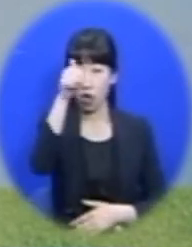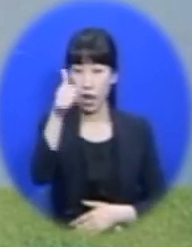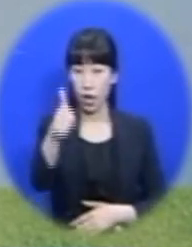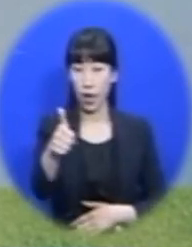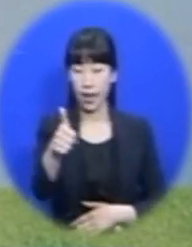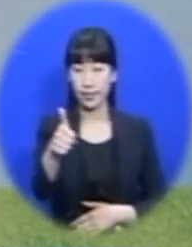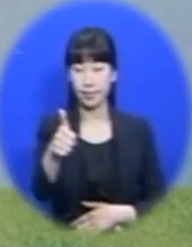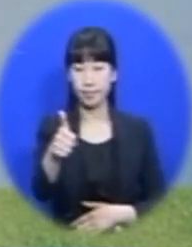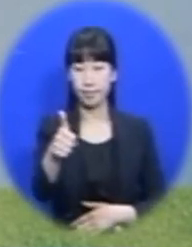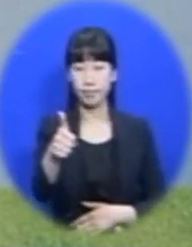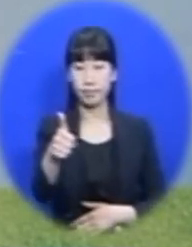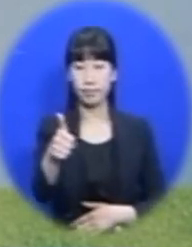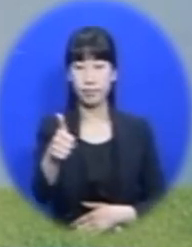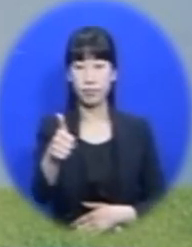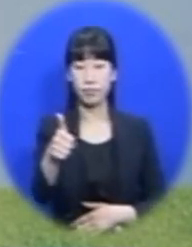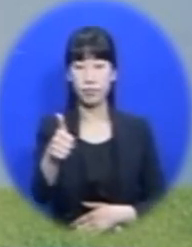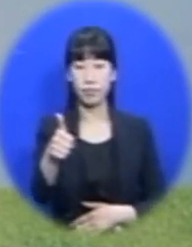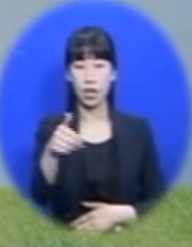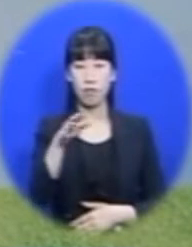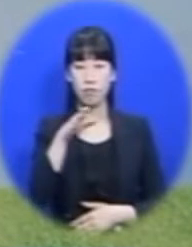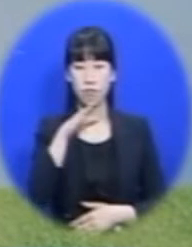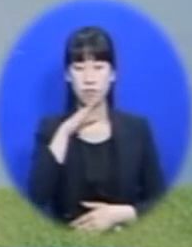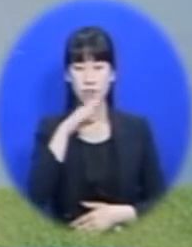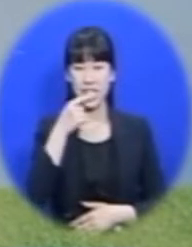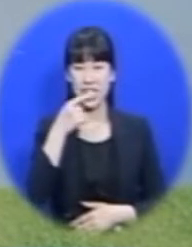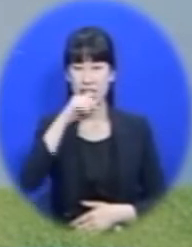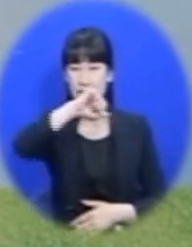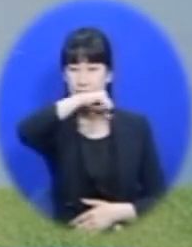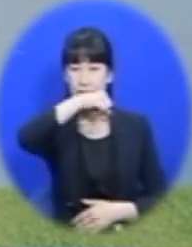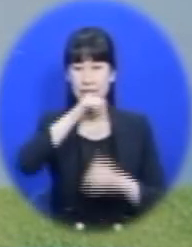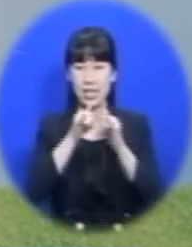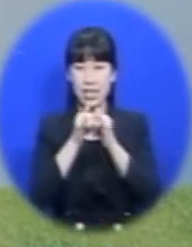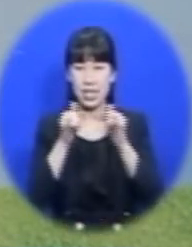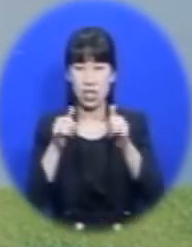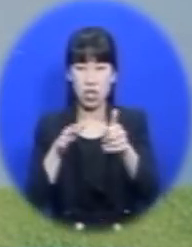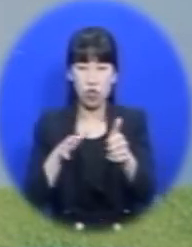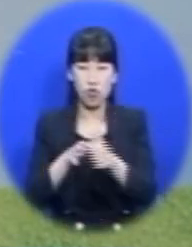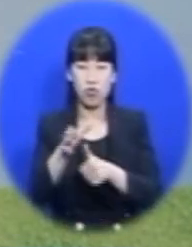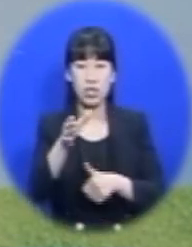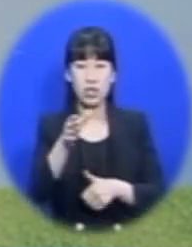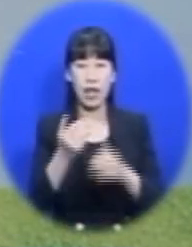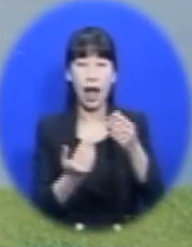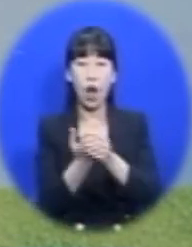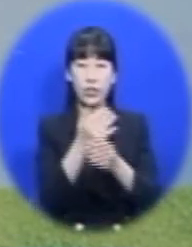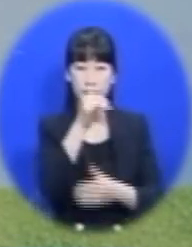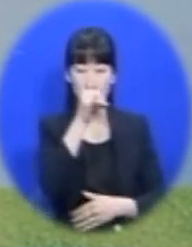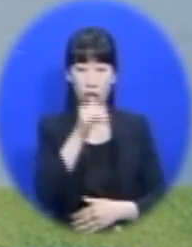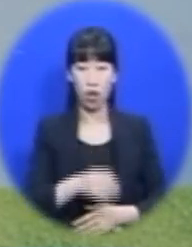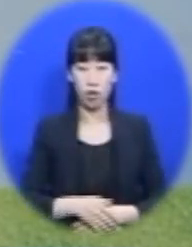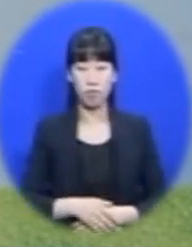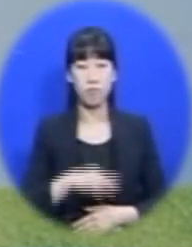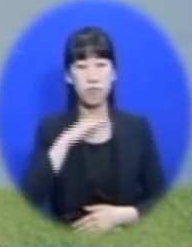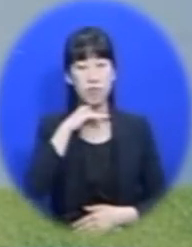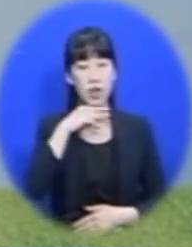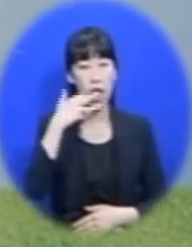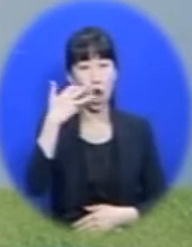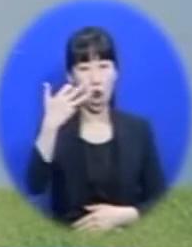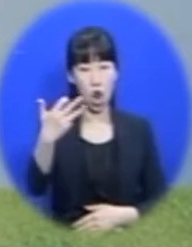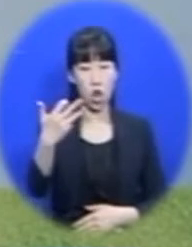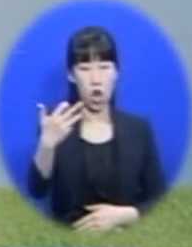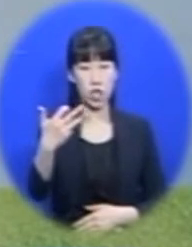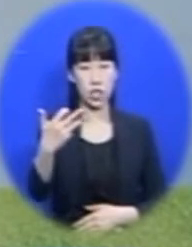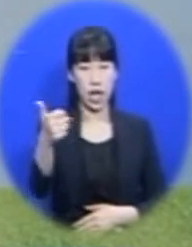경찰관이 아주 무자비하게 흑인들을 죽였던 일이 있었습니다. 18살 된 흑인